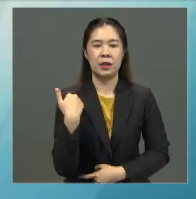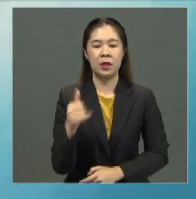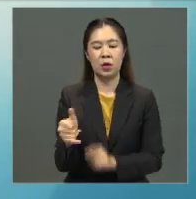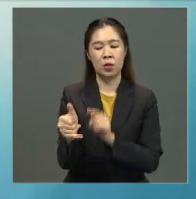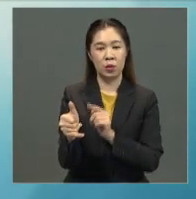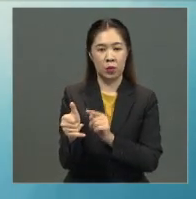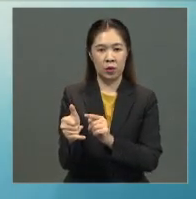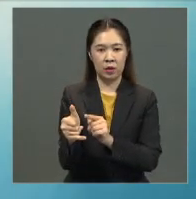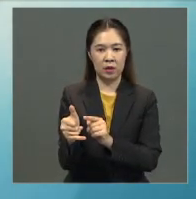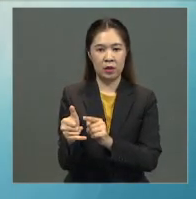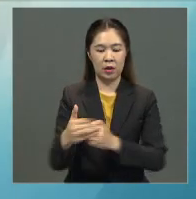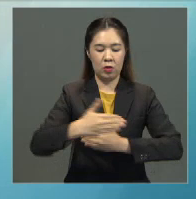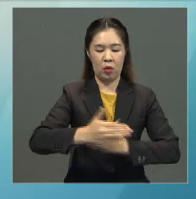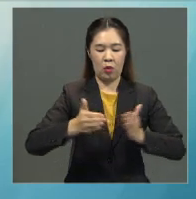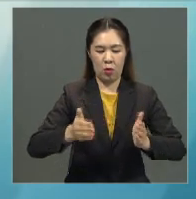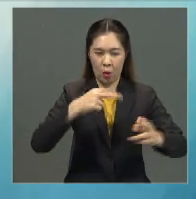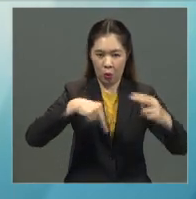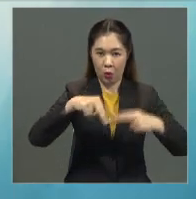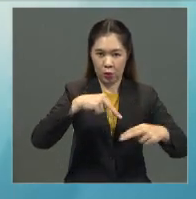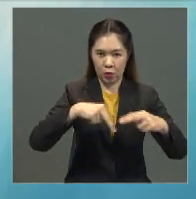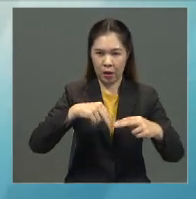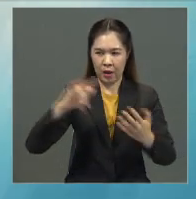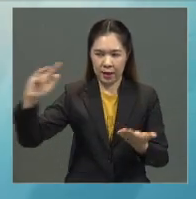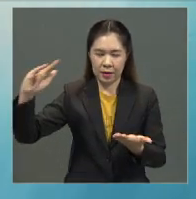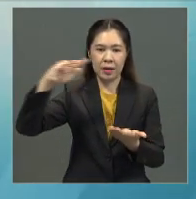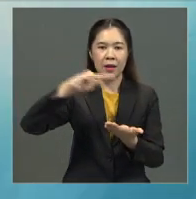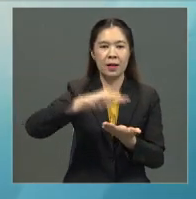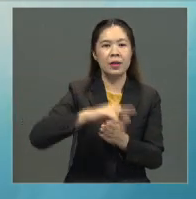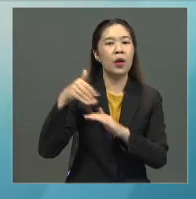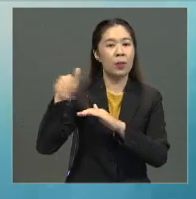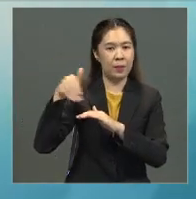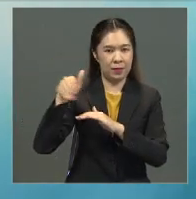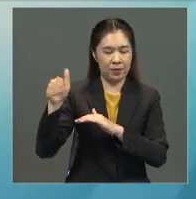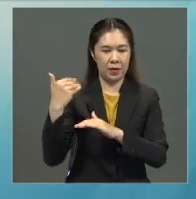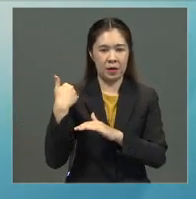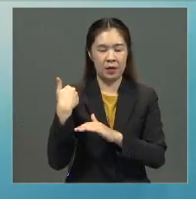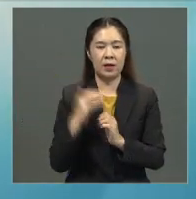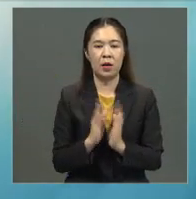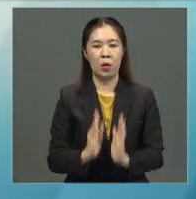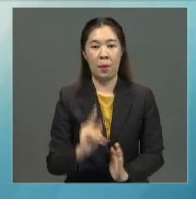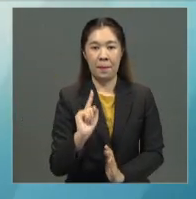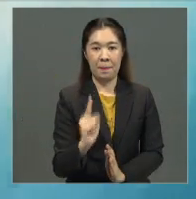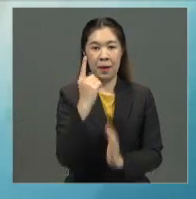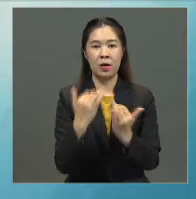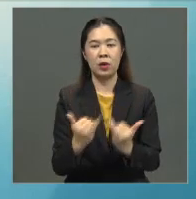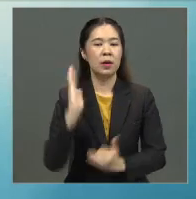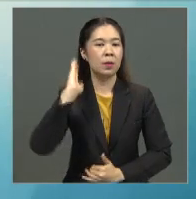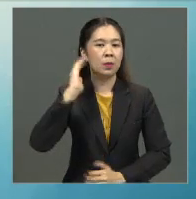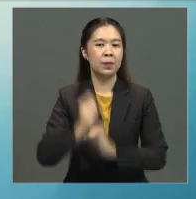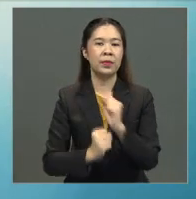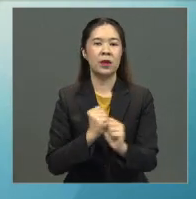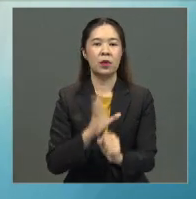ที่เพิ่มมาคืออยู่ในสเตทควอรันทีนแล้วก็เดินทางกลับมาจากต่างประเทศนะคะบวก1คนรายใหม่วันนี้นะคะเป็นชายไทย